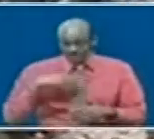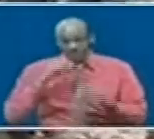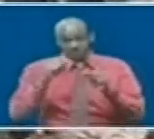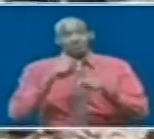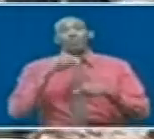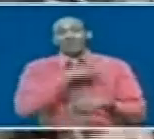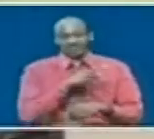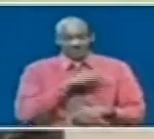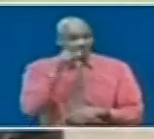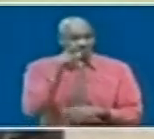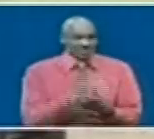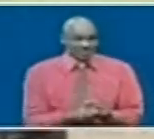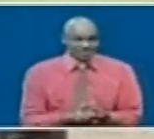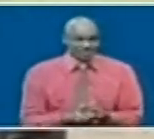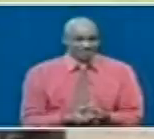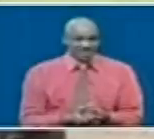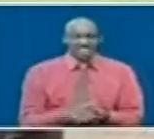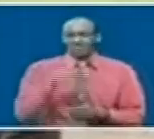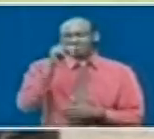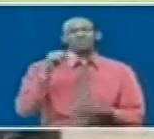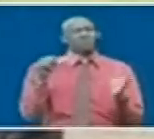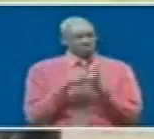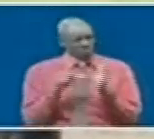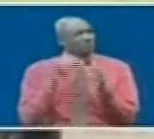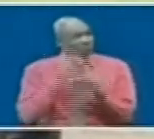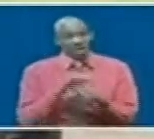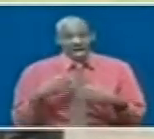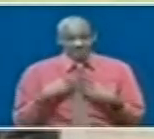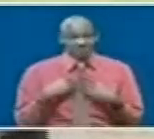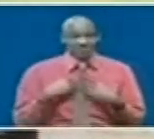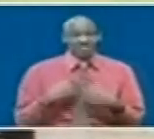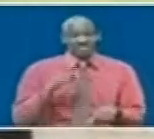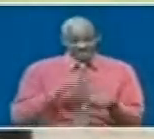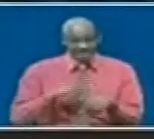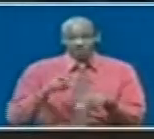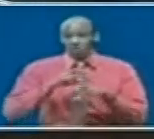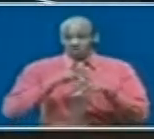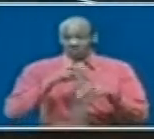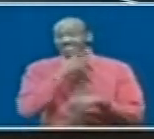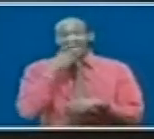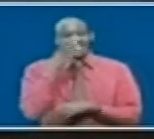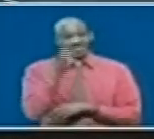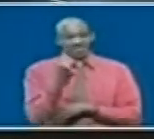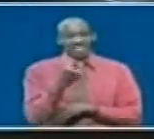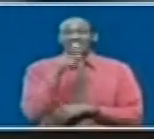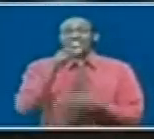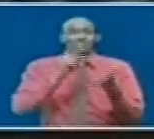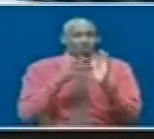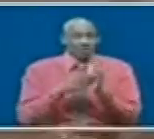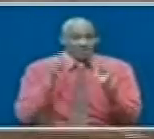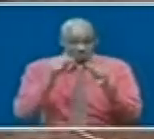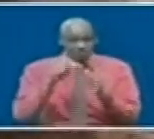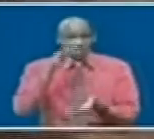wapate manufaa. Wamekuwa wako na shida nyingi sana wakati ya kiangazi. Licha ya mradi huo kupunguza kwa